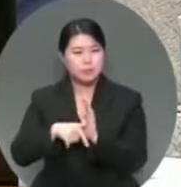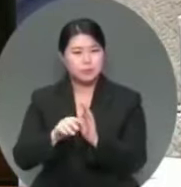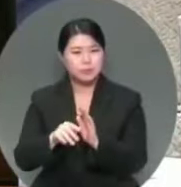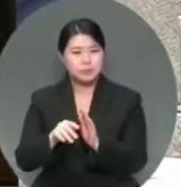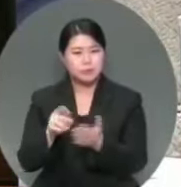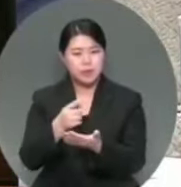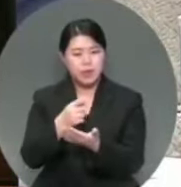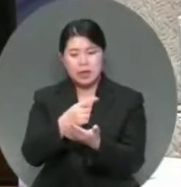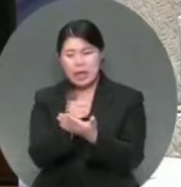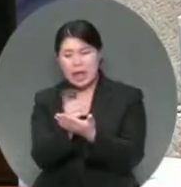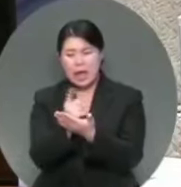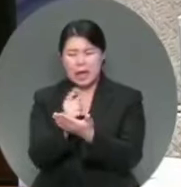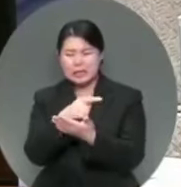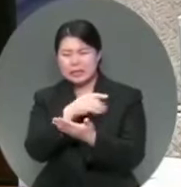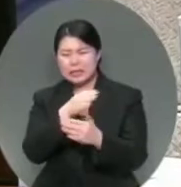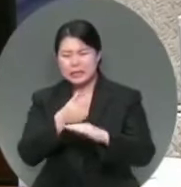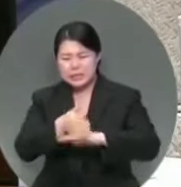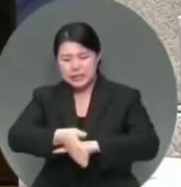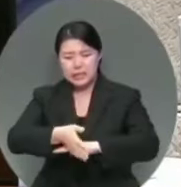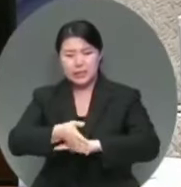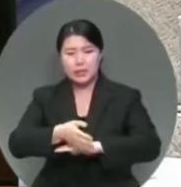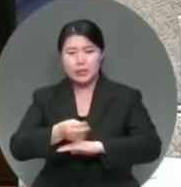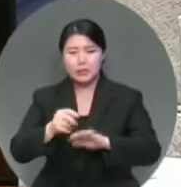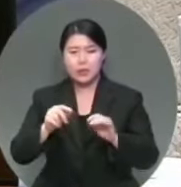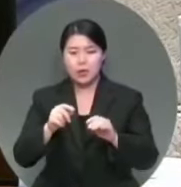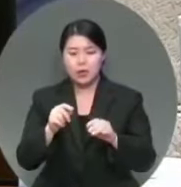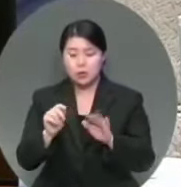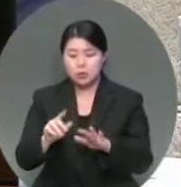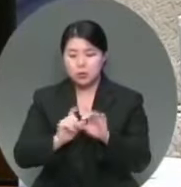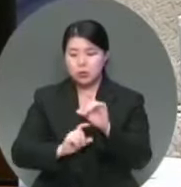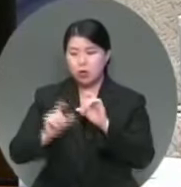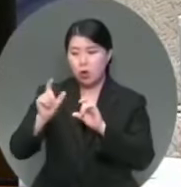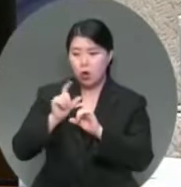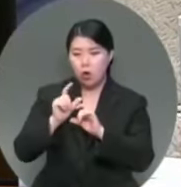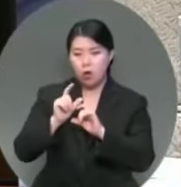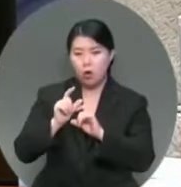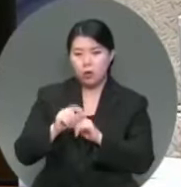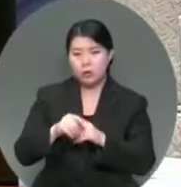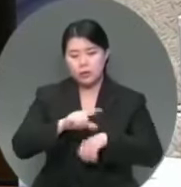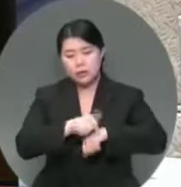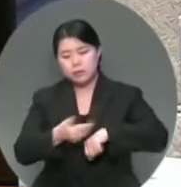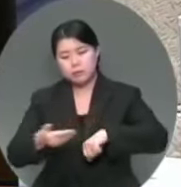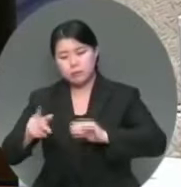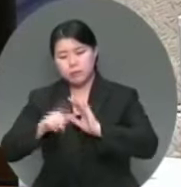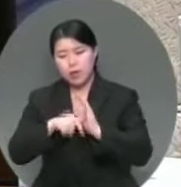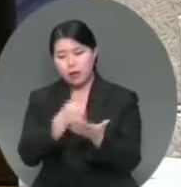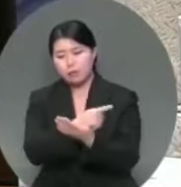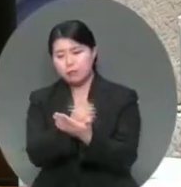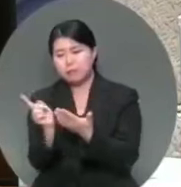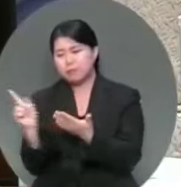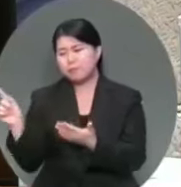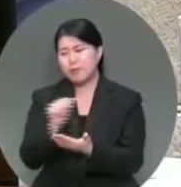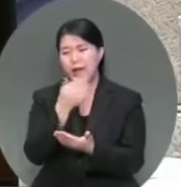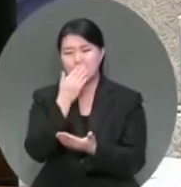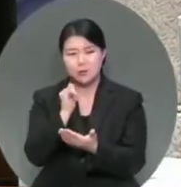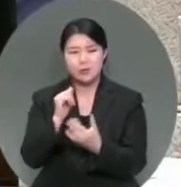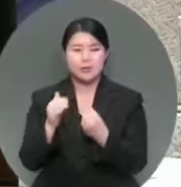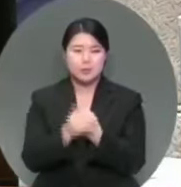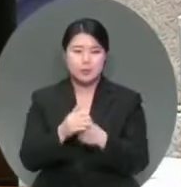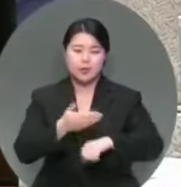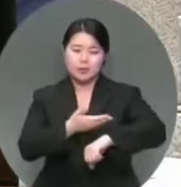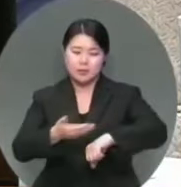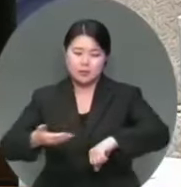속도가 좀 늦고 일정 기간 지나면은 그것이 효과가 크게 나타나기 때문에 그런 흐름 사업의 흐름